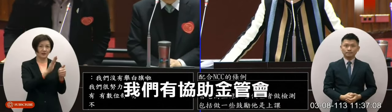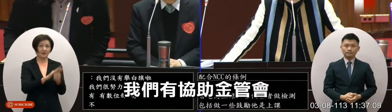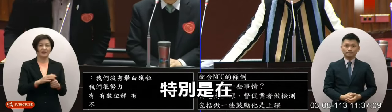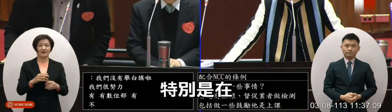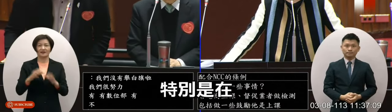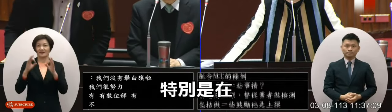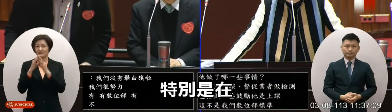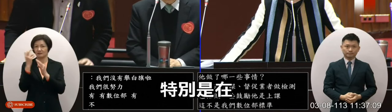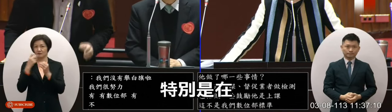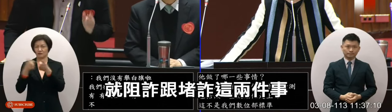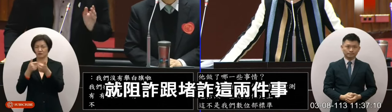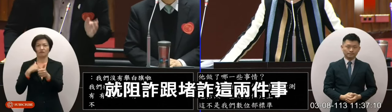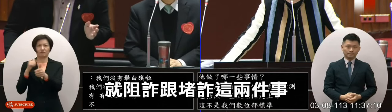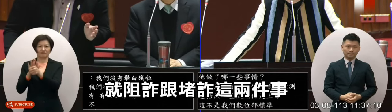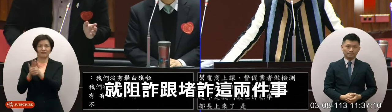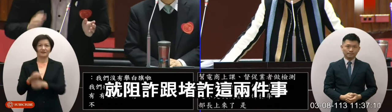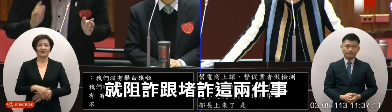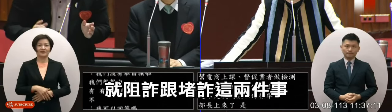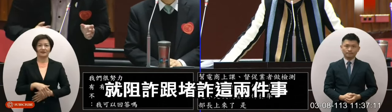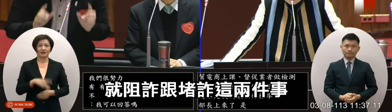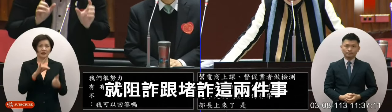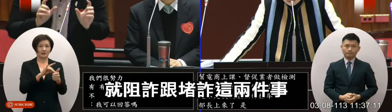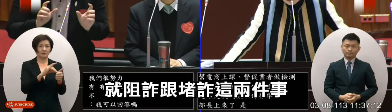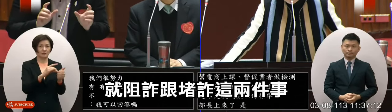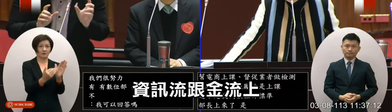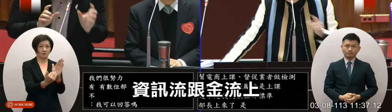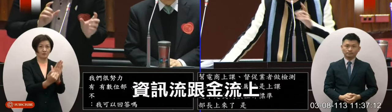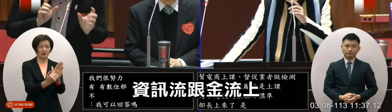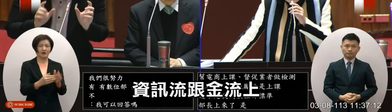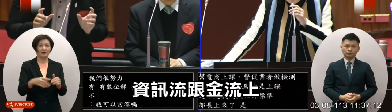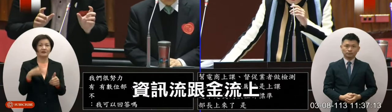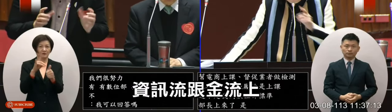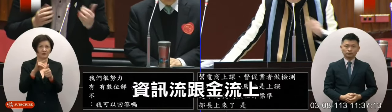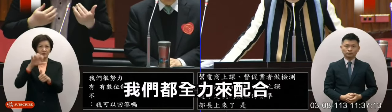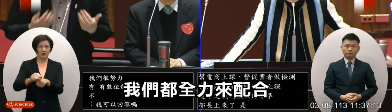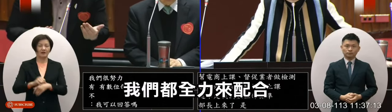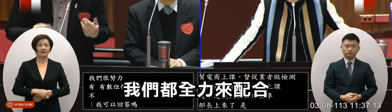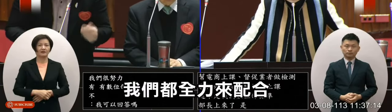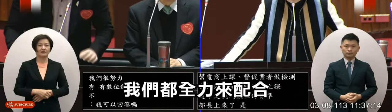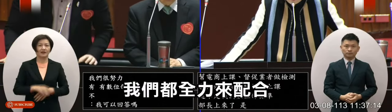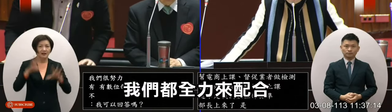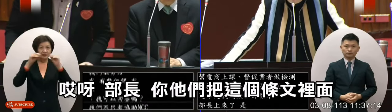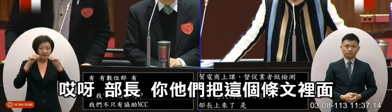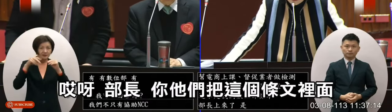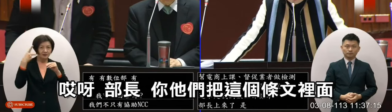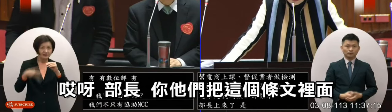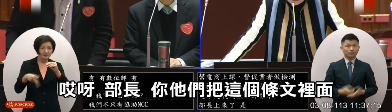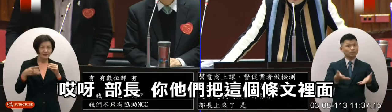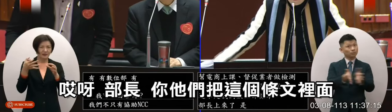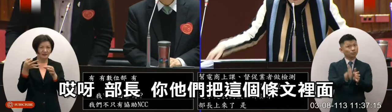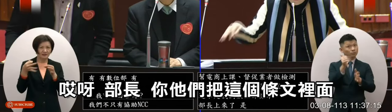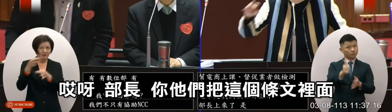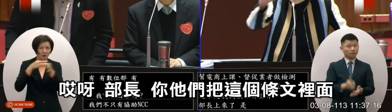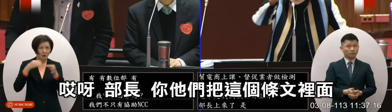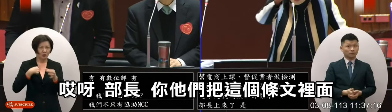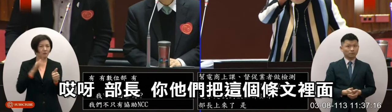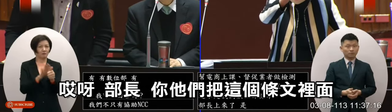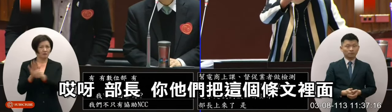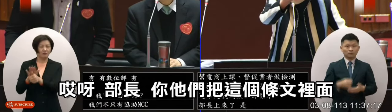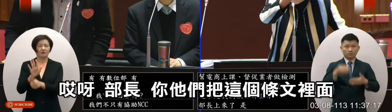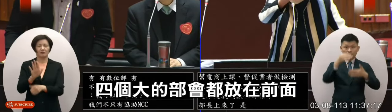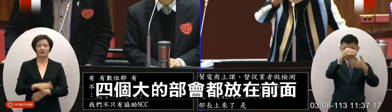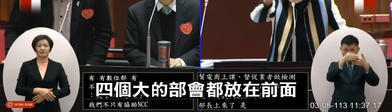管会，特别是在就组诈跟赌诈这两件事，资讯流跟金流上，我们都全力来配合。 哎呀，部长，他们把这个